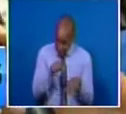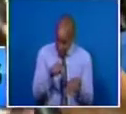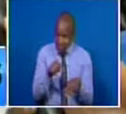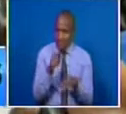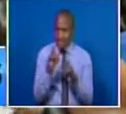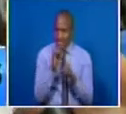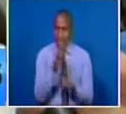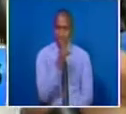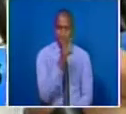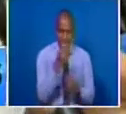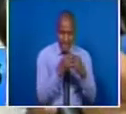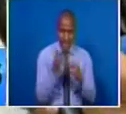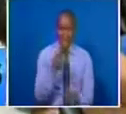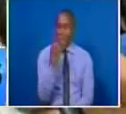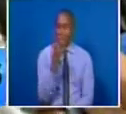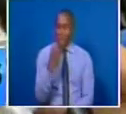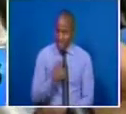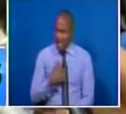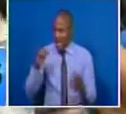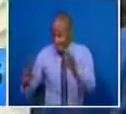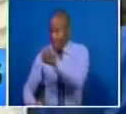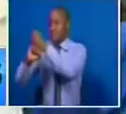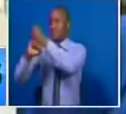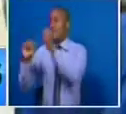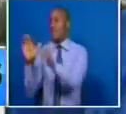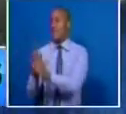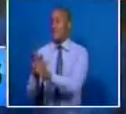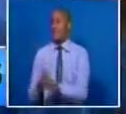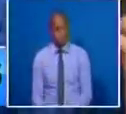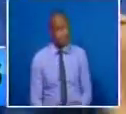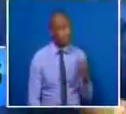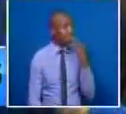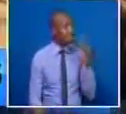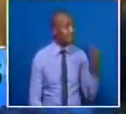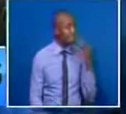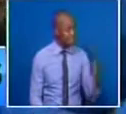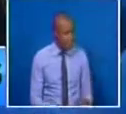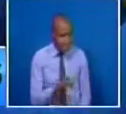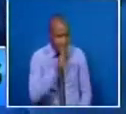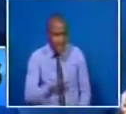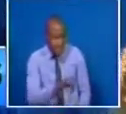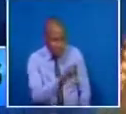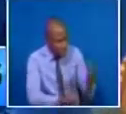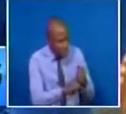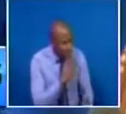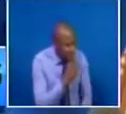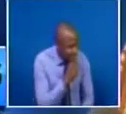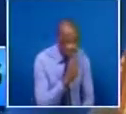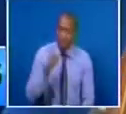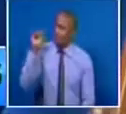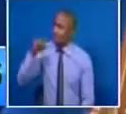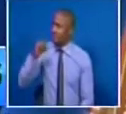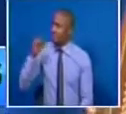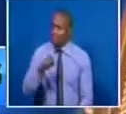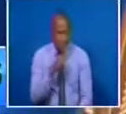tarehe 28 mwezi wa 4, nikaamua kumpa support. Na mshukrani sana. Kidogo nitamuuliza mtoto, je, una support baba? Ndio. Na he,